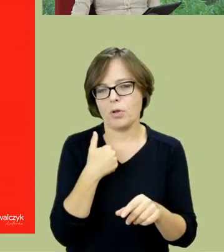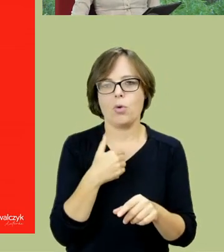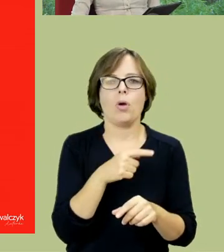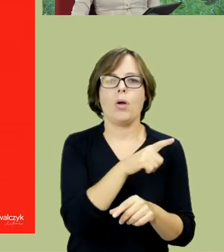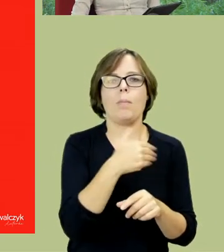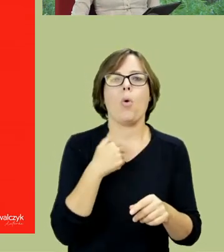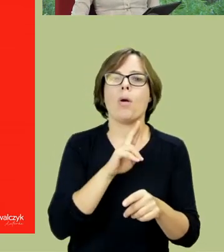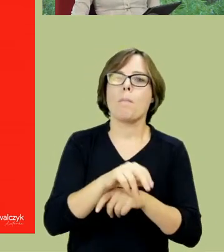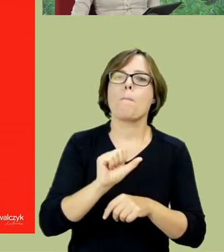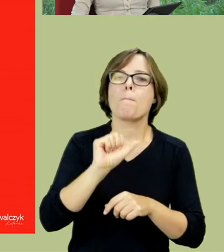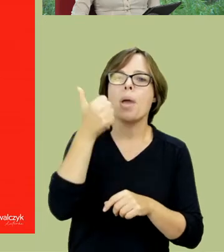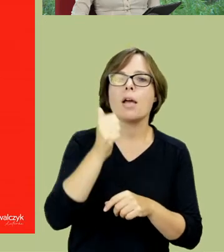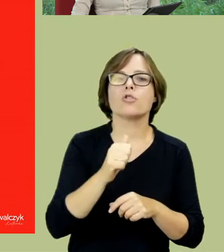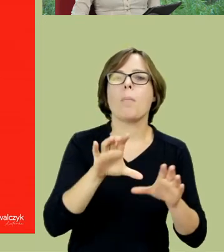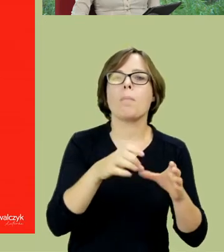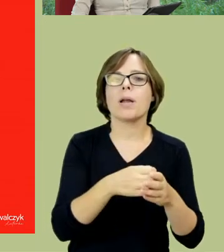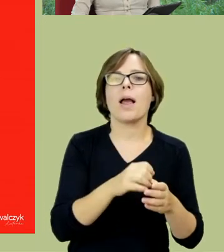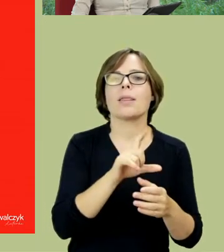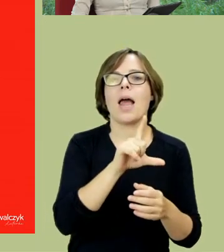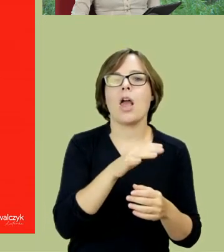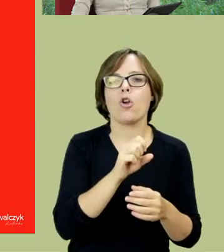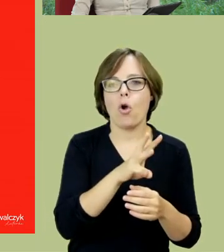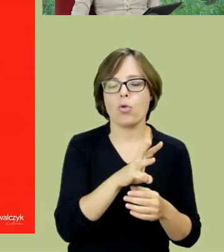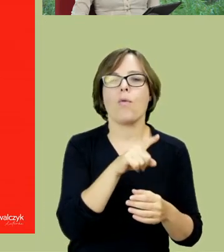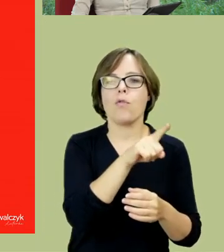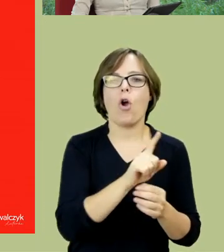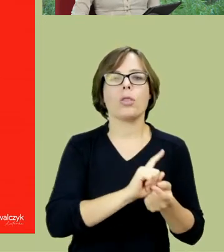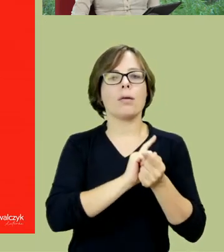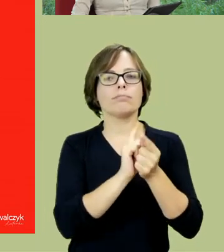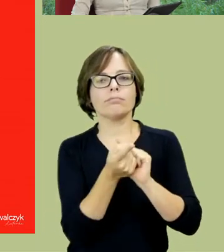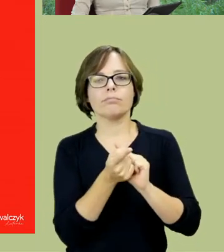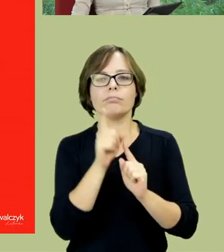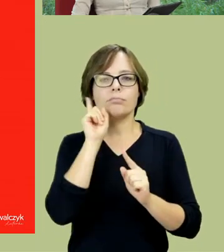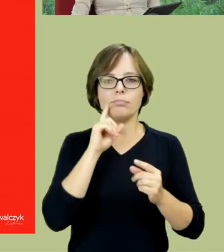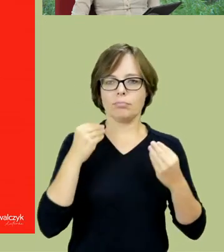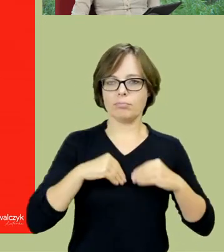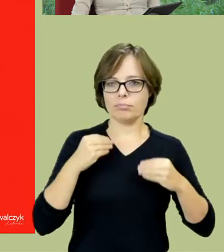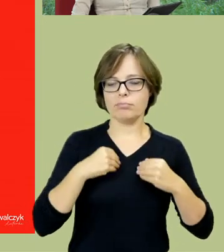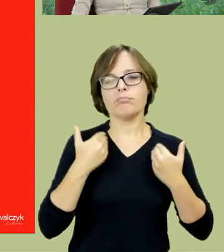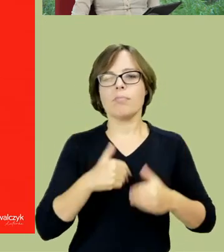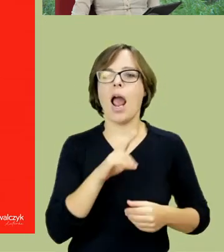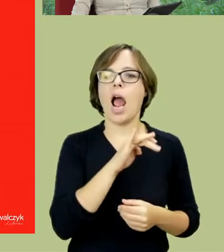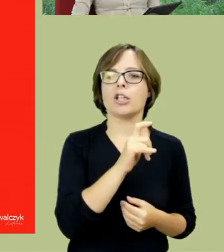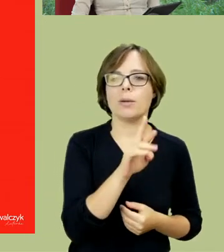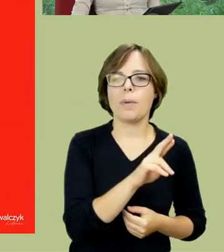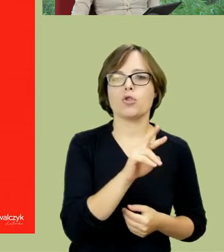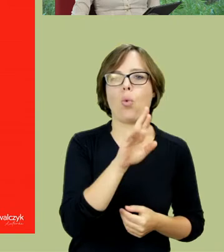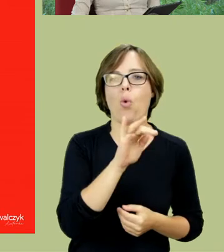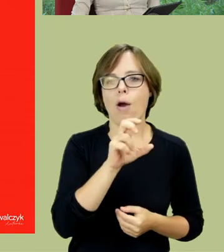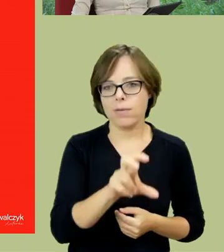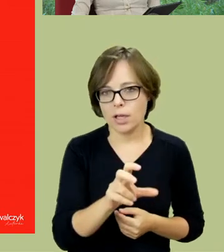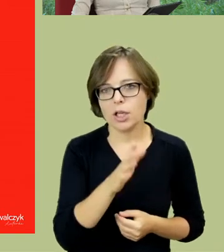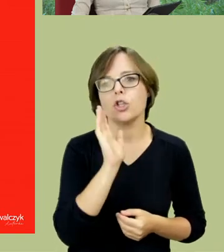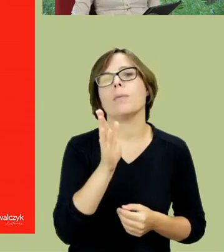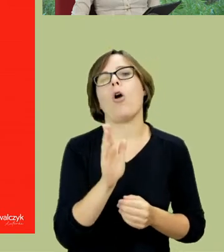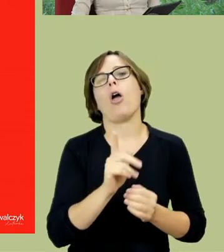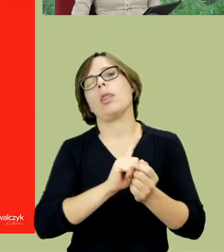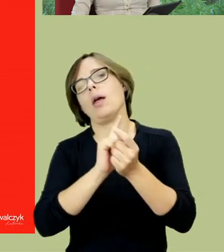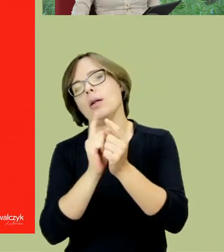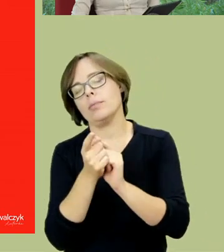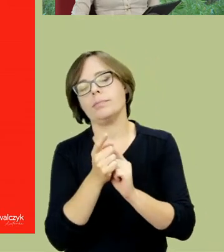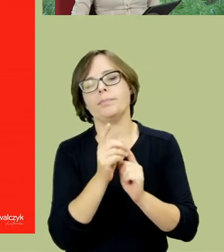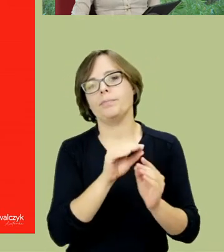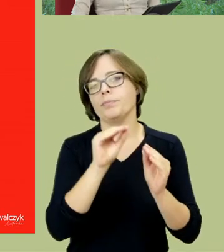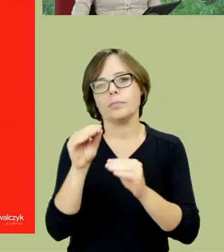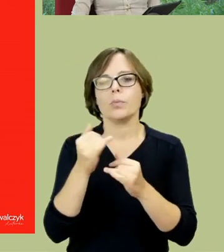brygady Legionów w męskim przebraniu jako Kazimierz Żuchowicz, przez zaangażowanie we właściwie